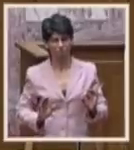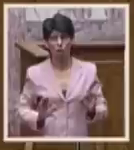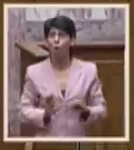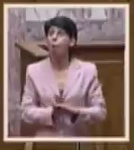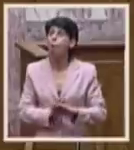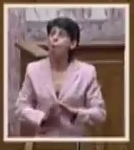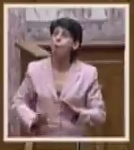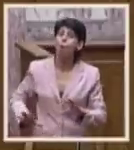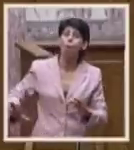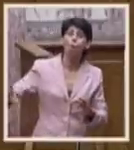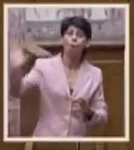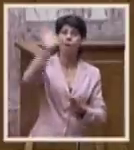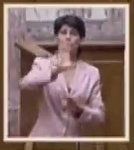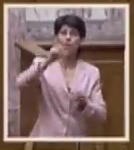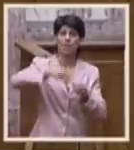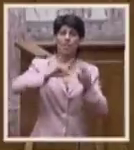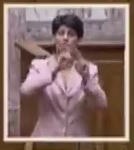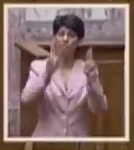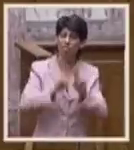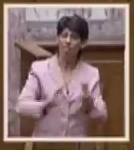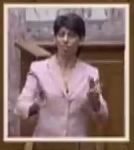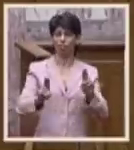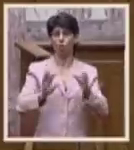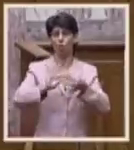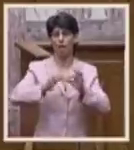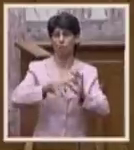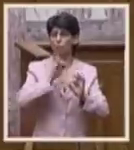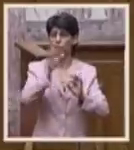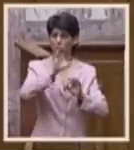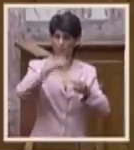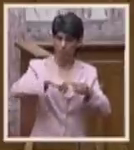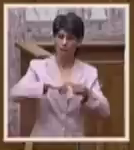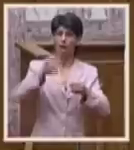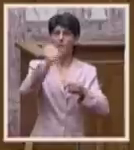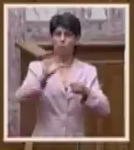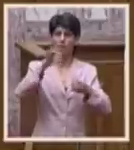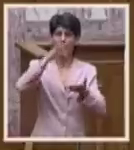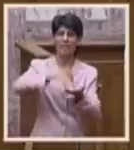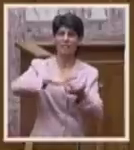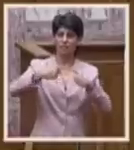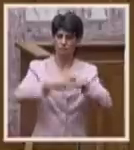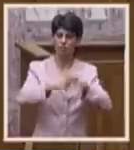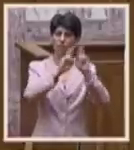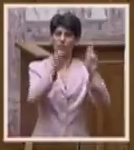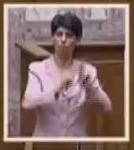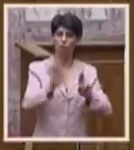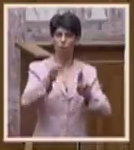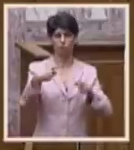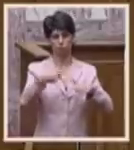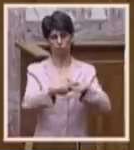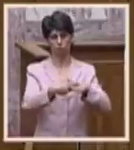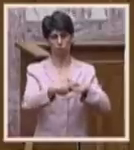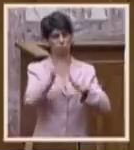των εταίρων μας, διεθνών οργανισμών όπως της Ευρωπαϊκής Ένωσης, της Ευρωπαϊκής Κεντρικής Τράπεζας, του Διεθνούς Νομισματικού Ταμείου.